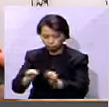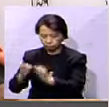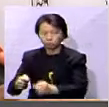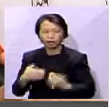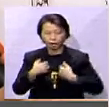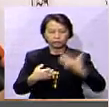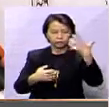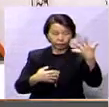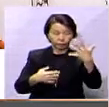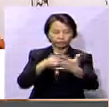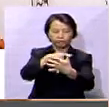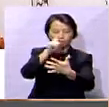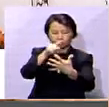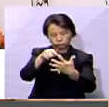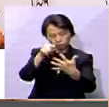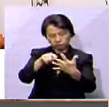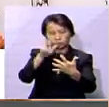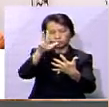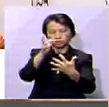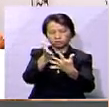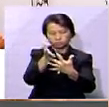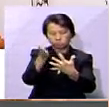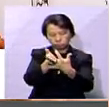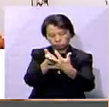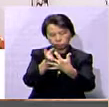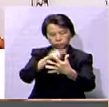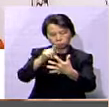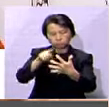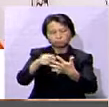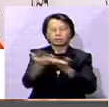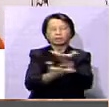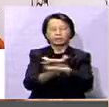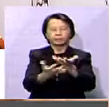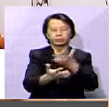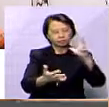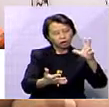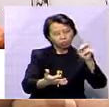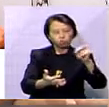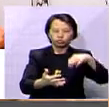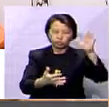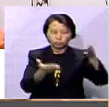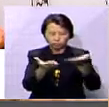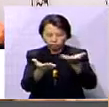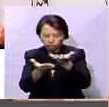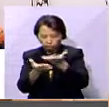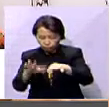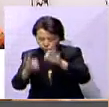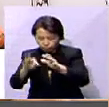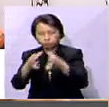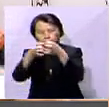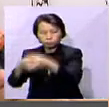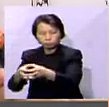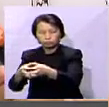So fasa pertama, kedua, ketiga, empat kita dah tapis daripada 30 lebih hinggalah ke 20 pemain akan